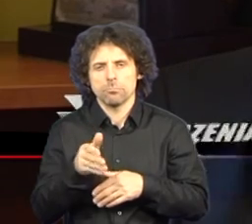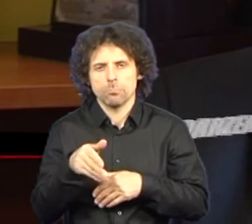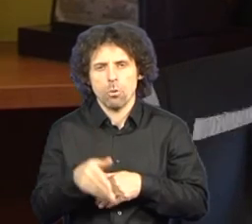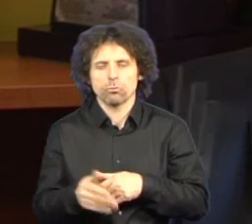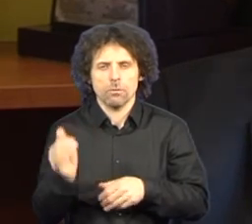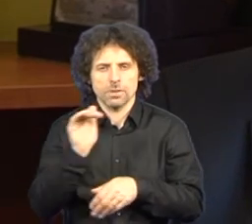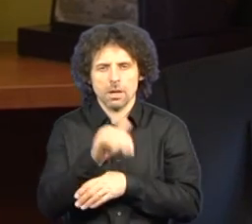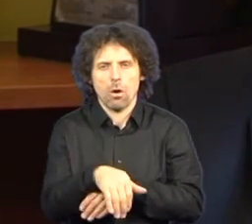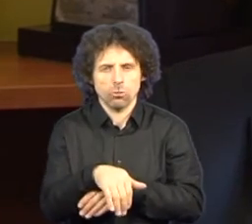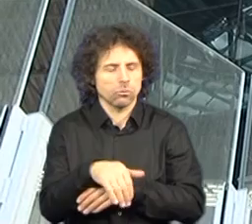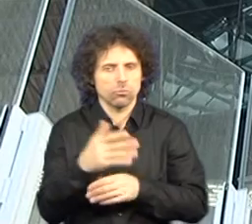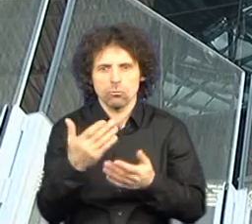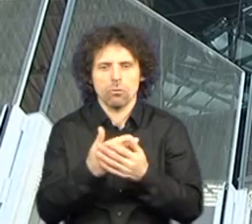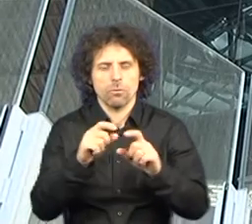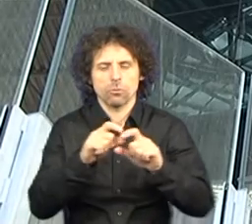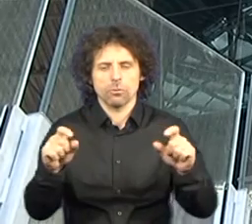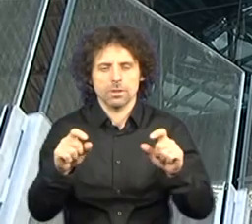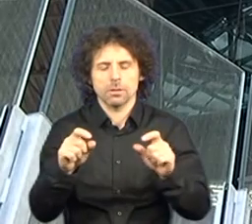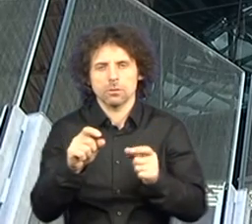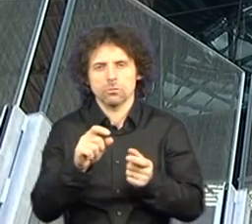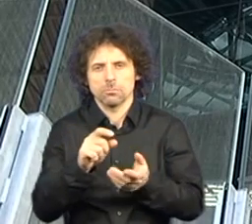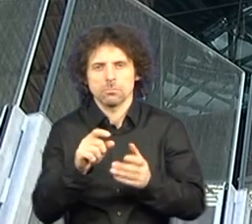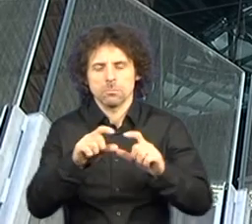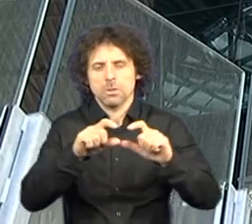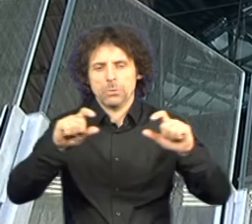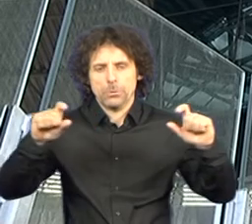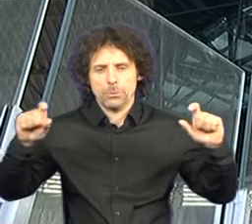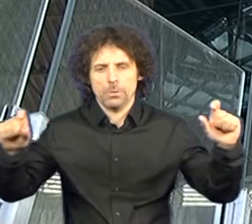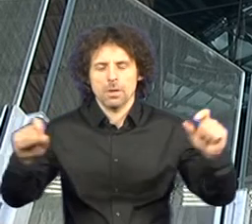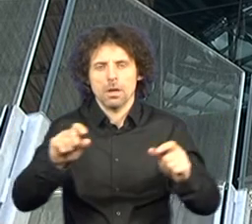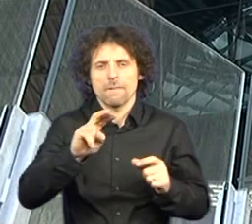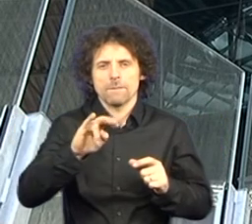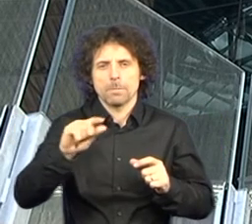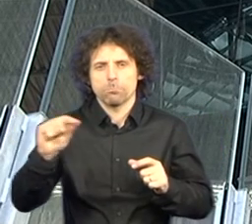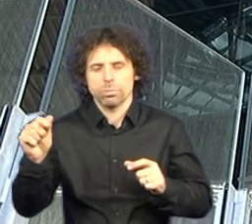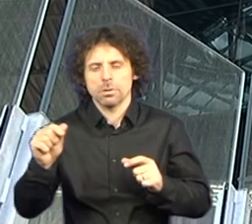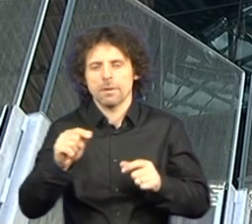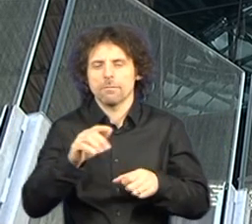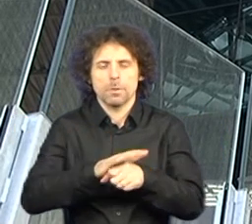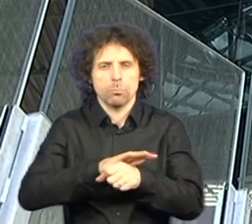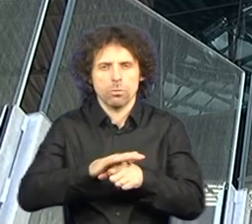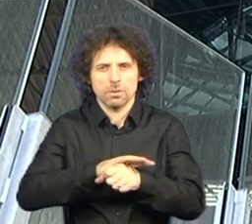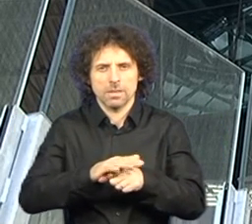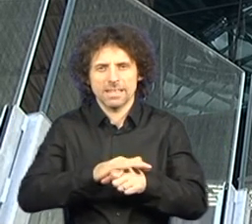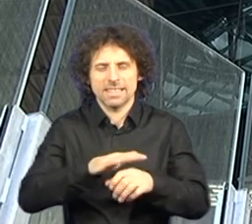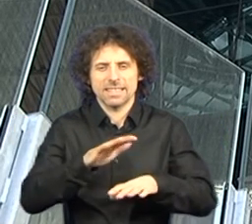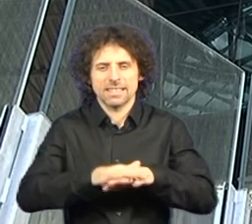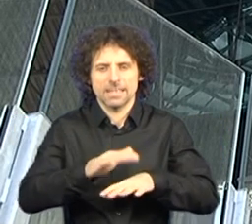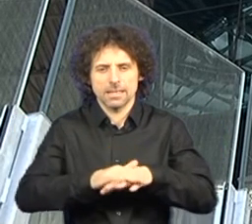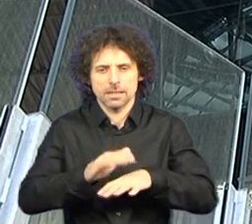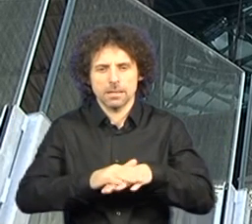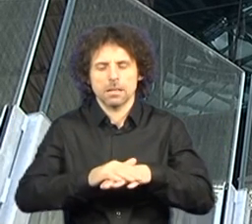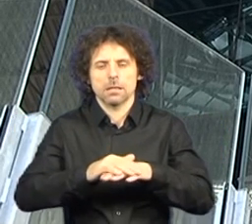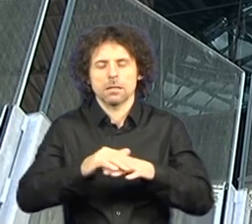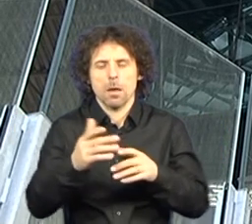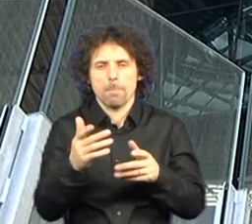bardzo nowoczesny dla w sumie 14 osób. Policja i kierowanie imprezą masową wyposażone w system monitoringu